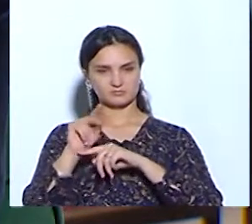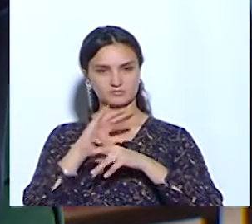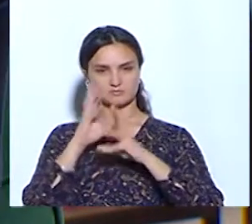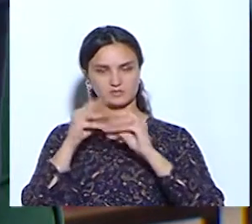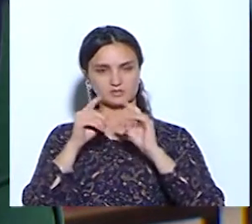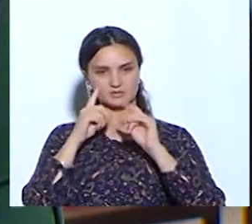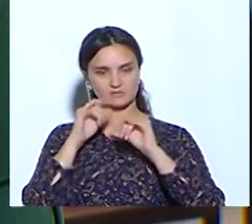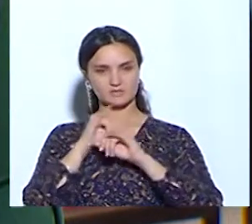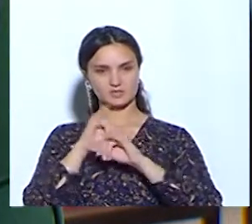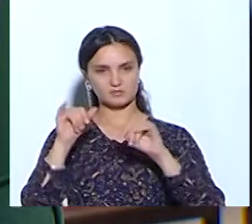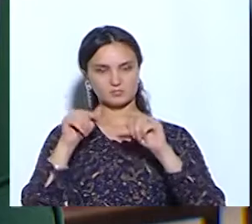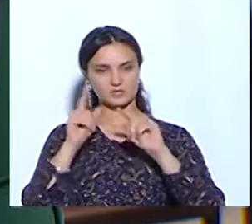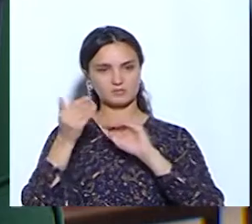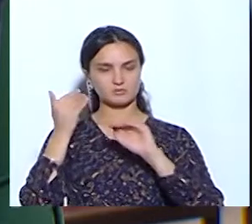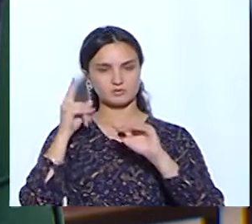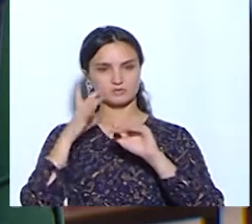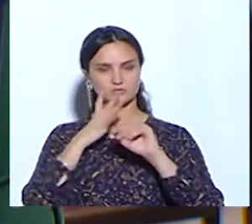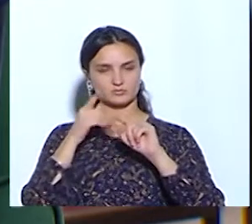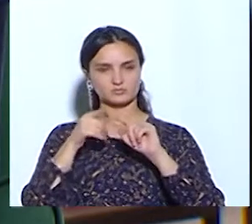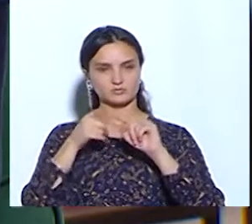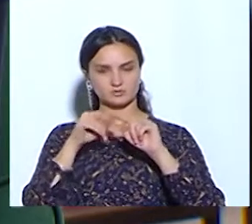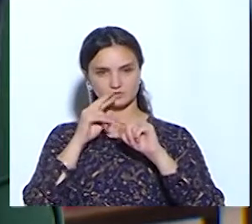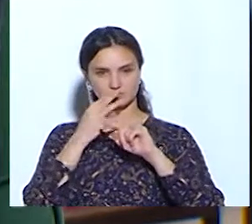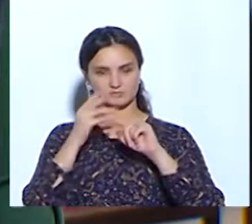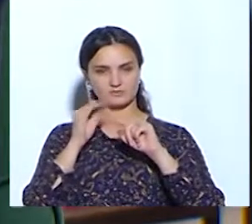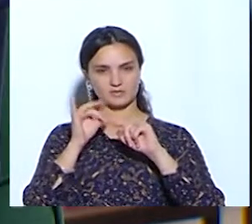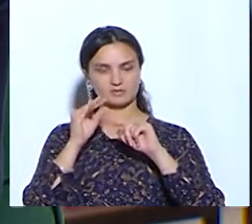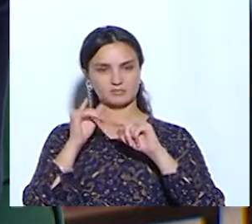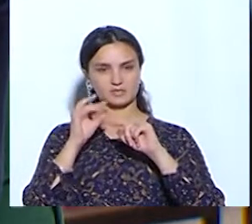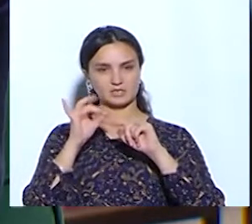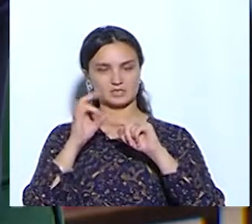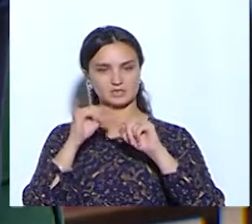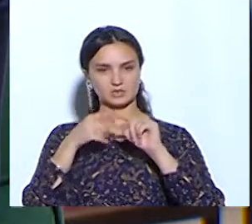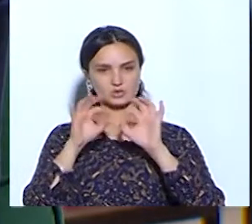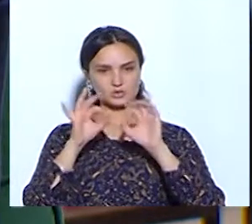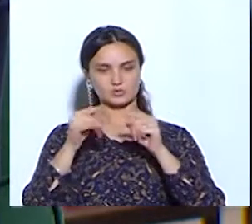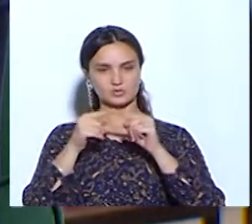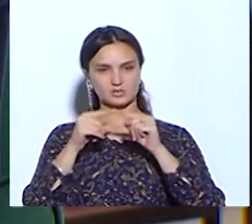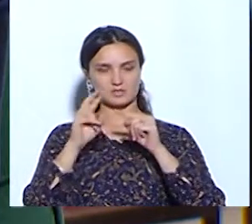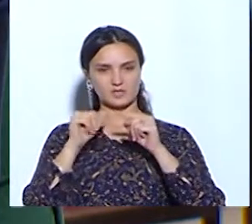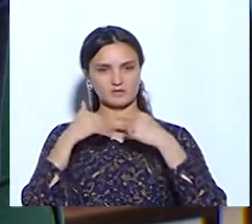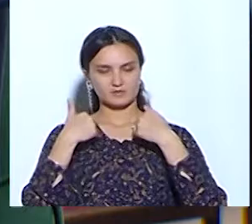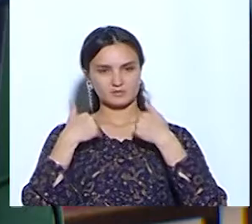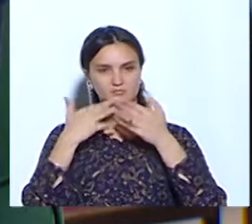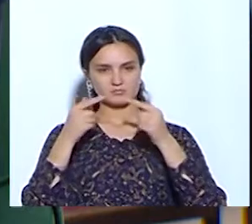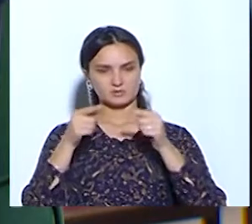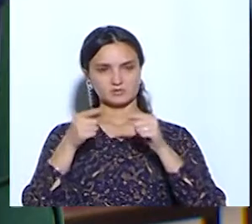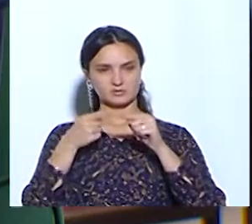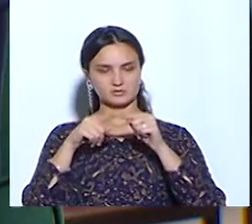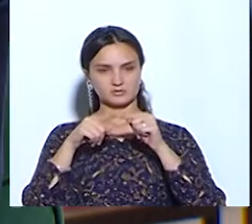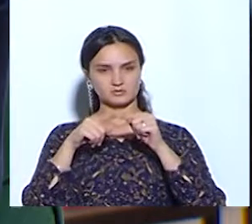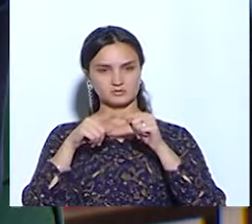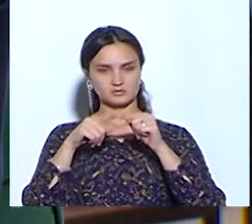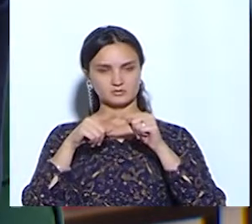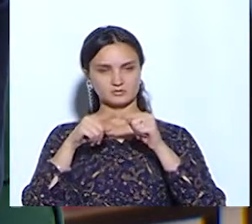ყველაზე გავრცელებული აქამდე რაც იყო ისტორიულადაც მოდიოდა წამალი, ეს არის ვარფარინი, რომელიც სწორედ კავიტამინის ანტაგონისტია, ასე